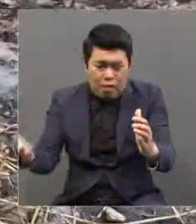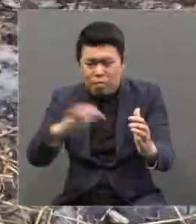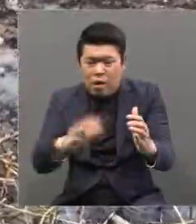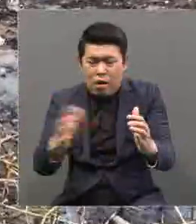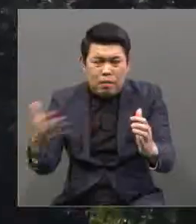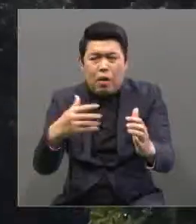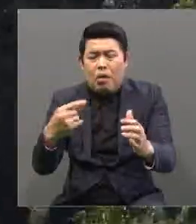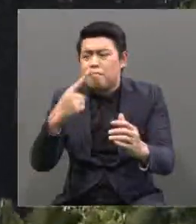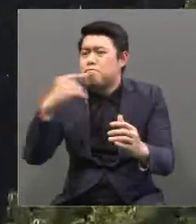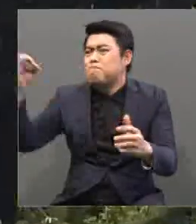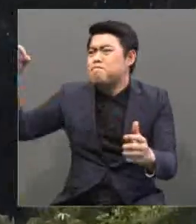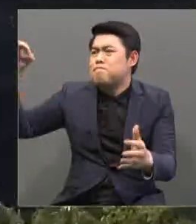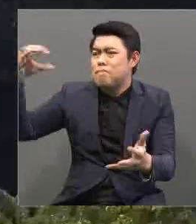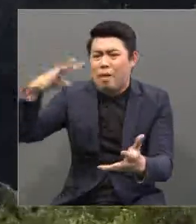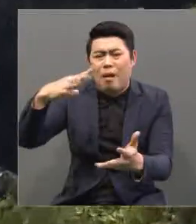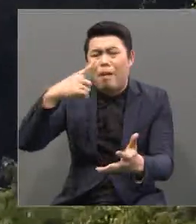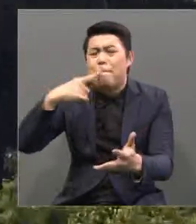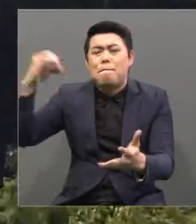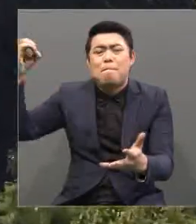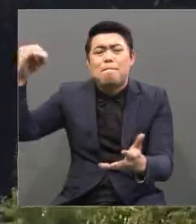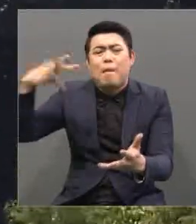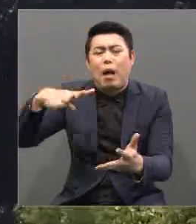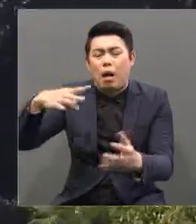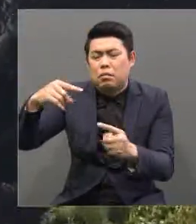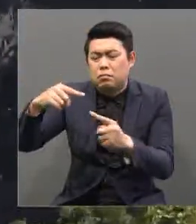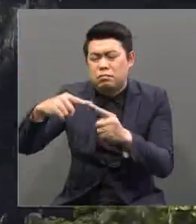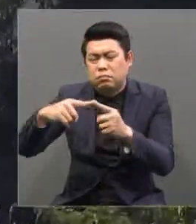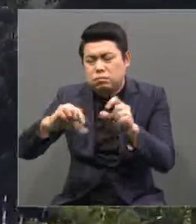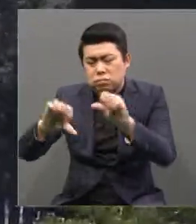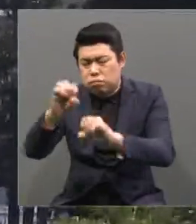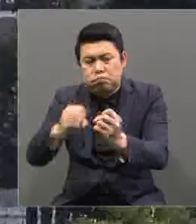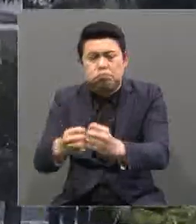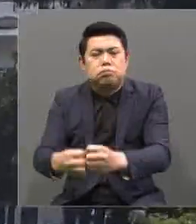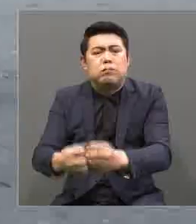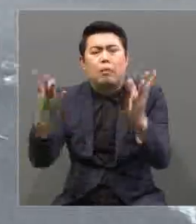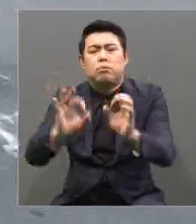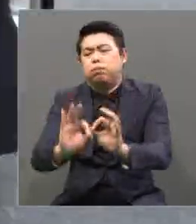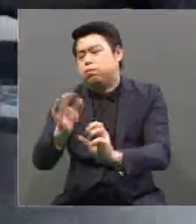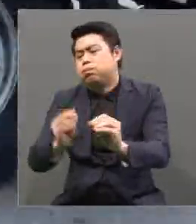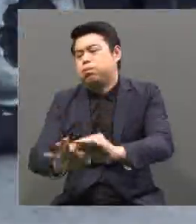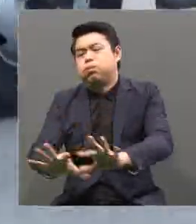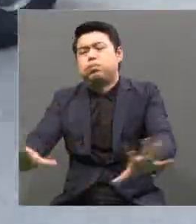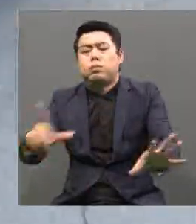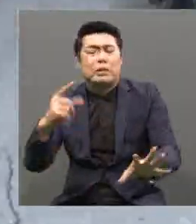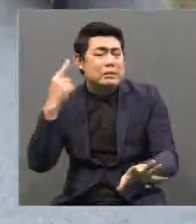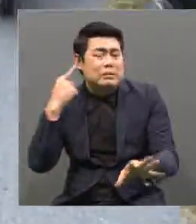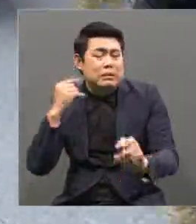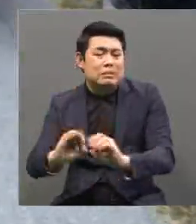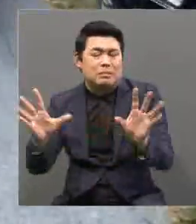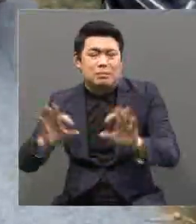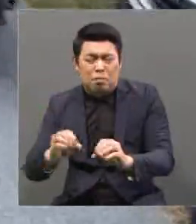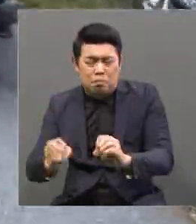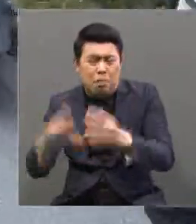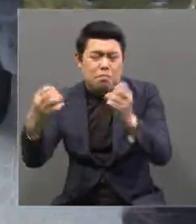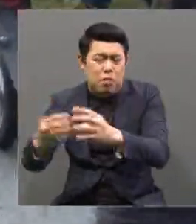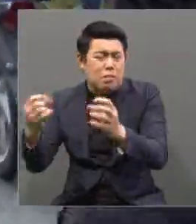นี้มันอยู่กลางแดดด้วยไงก็เลยเกิดปฏิกิริยาทางเคมีทำให้เกิดเพลิงลุกไหม้จนมีเสียงระเบิดดัง